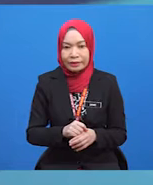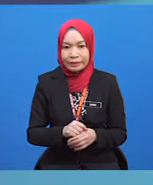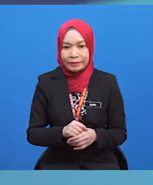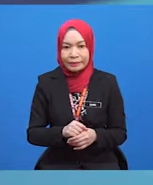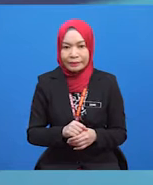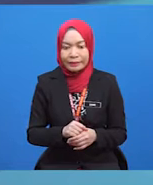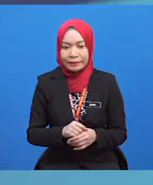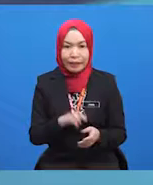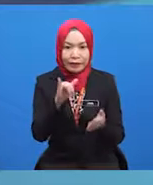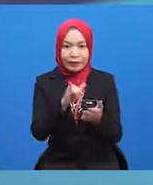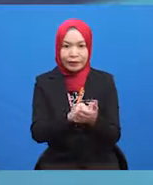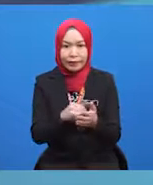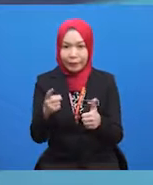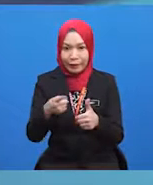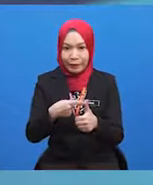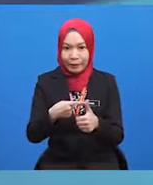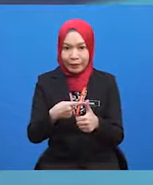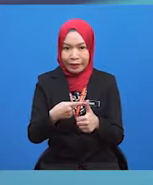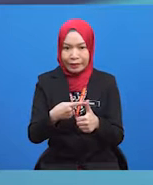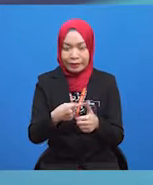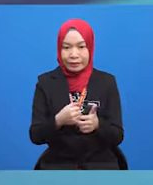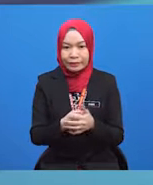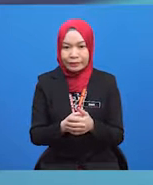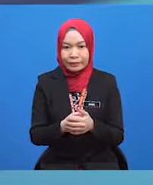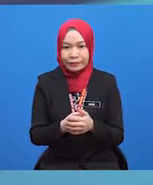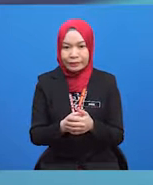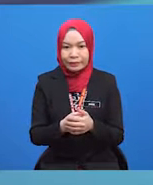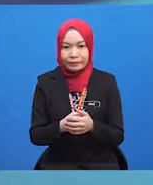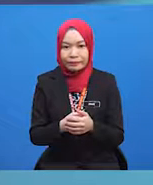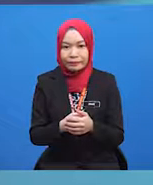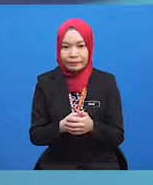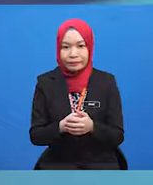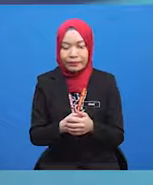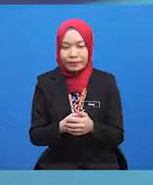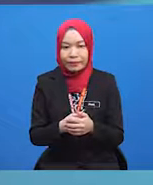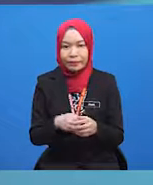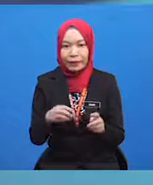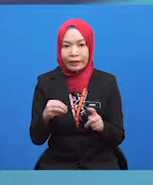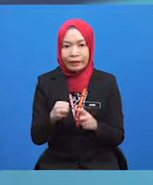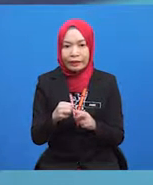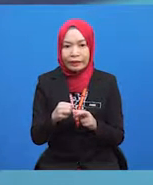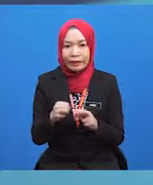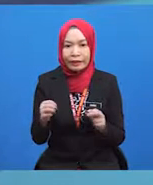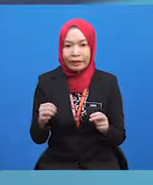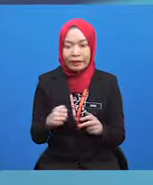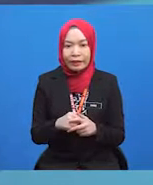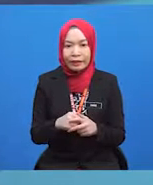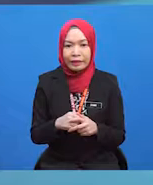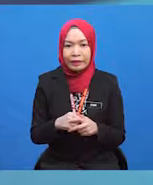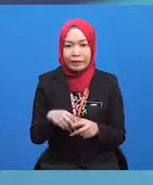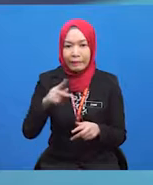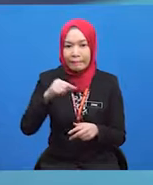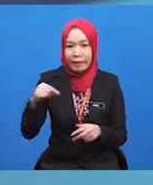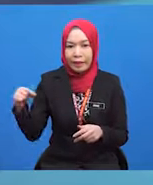Photoshop. Iaitu, pertama, Magnetic Lasso Tool. Kedua, Pen Tool.